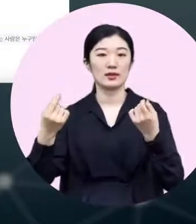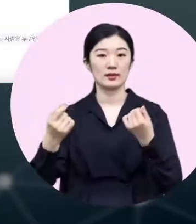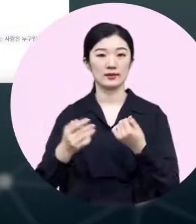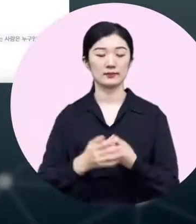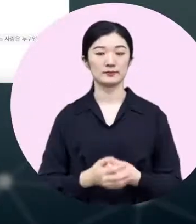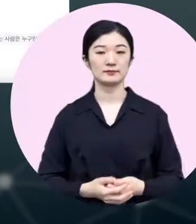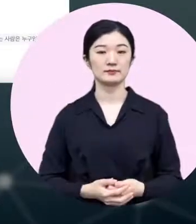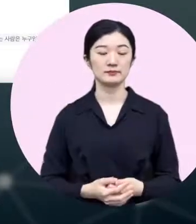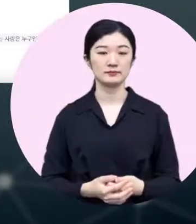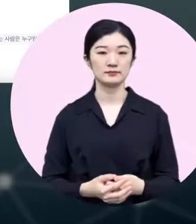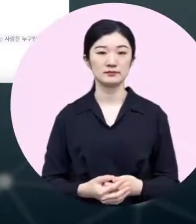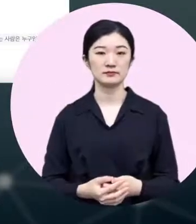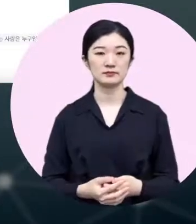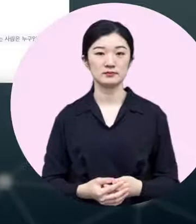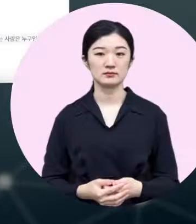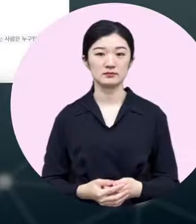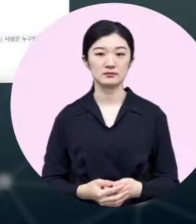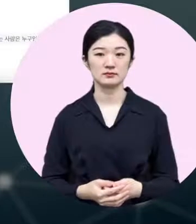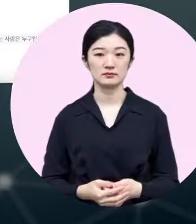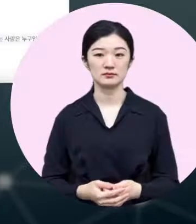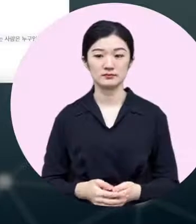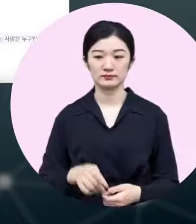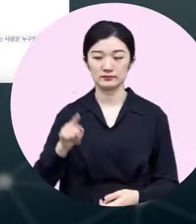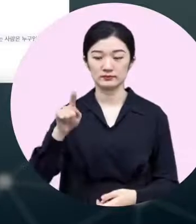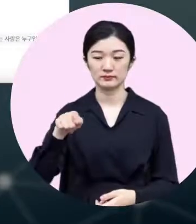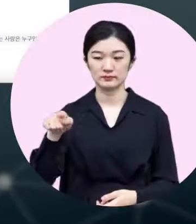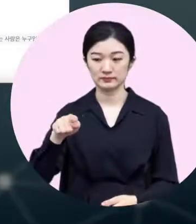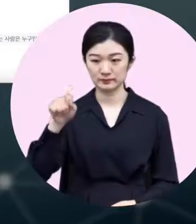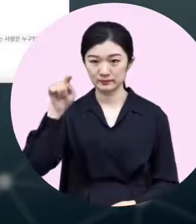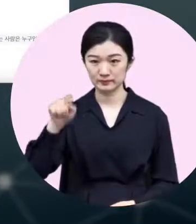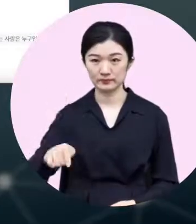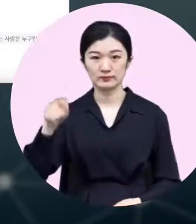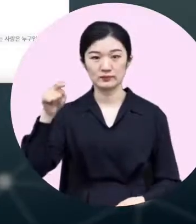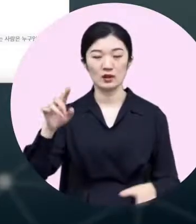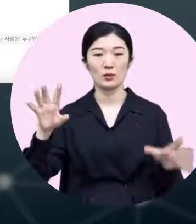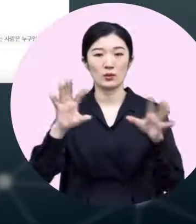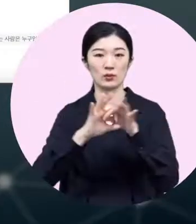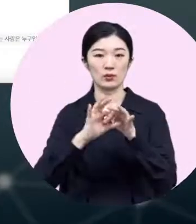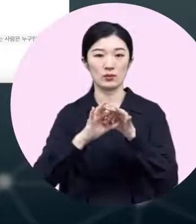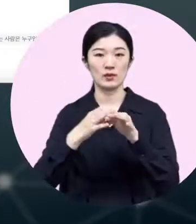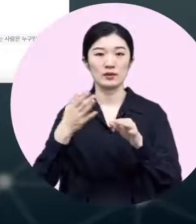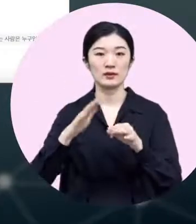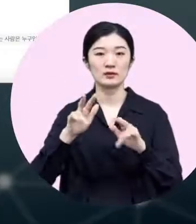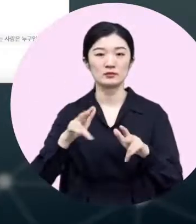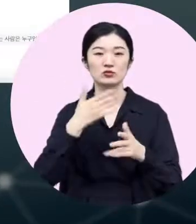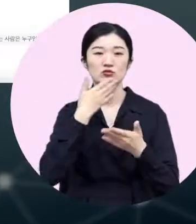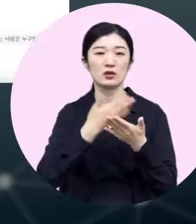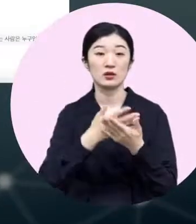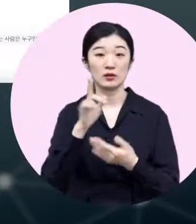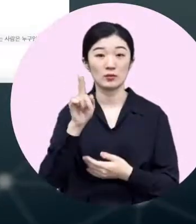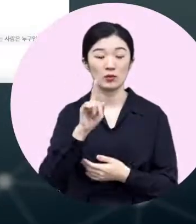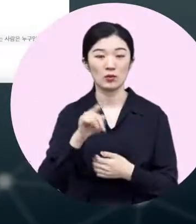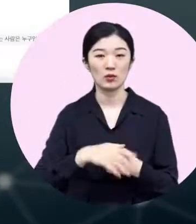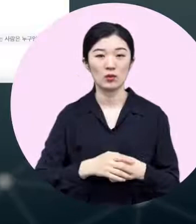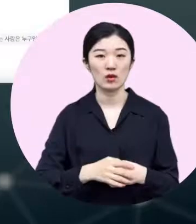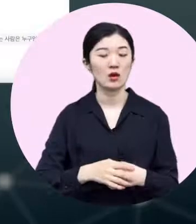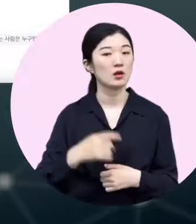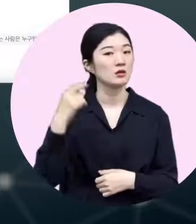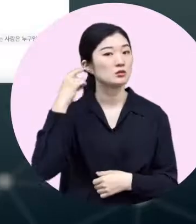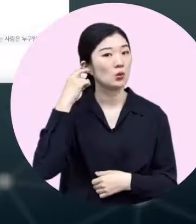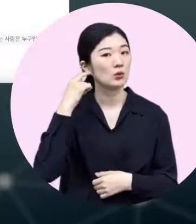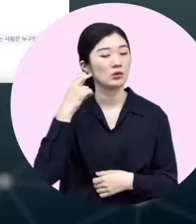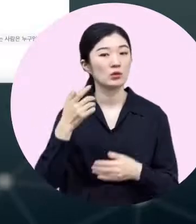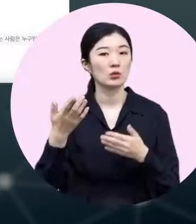프로그램이라고 보시면 됩니다. 요거를 이제 체크를 해주시고 공유를 하면 되는데, 여기에서 잠깐 체크해야 되는 게 소리 공유라는